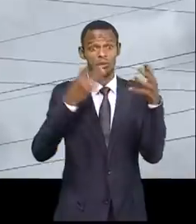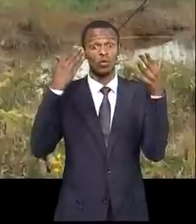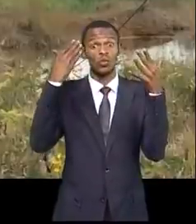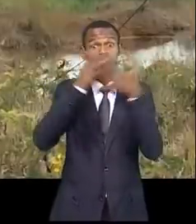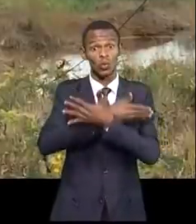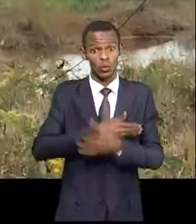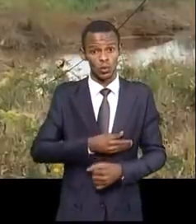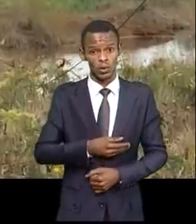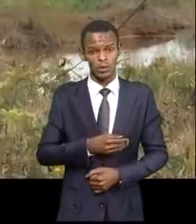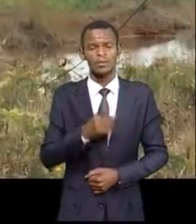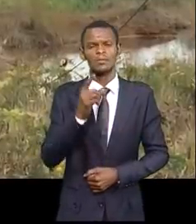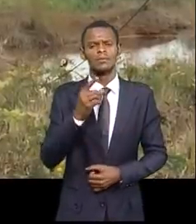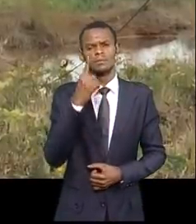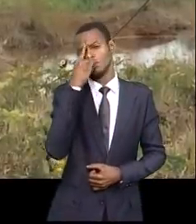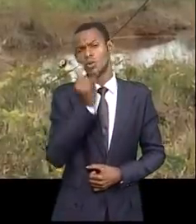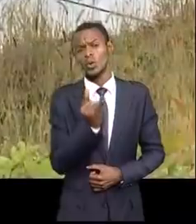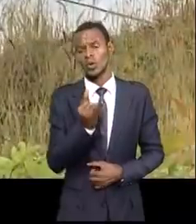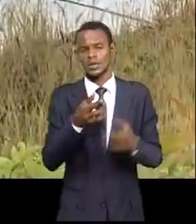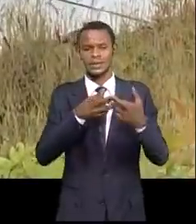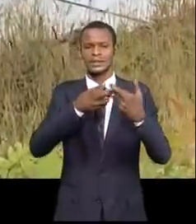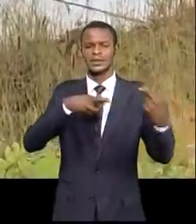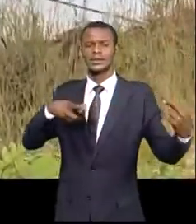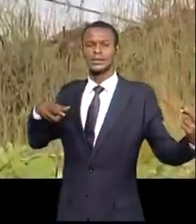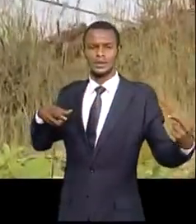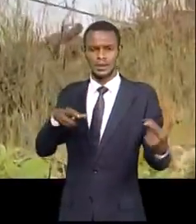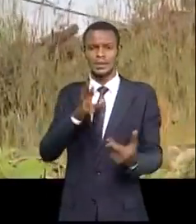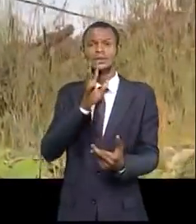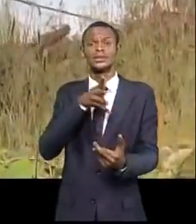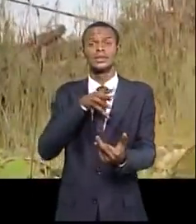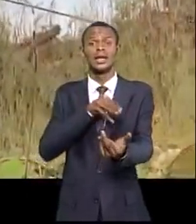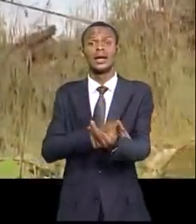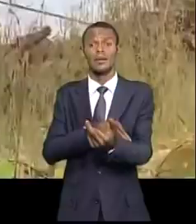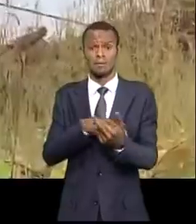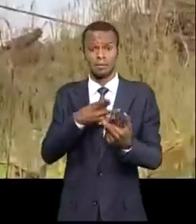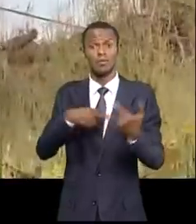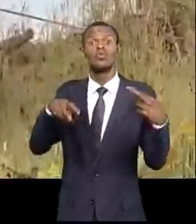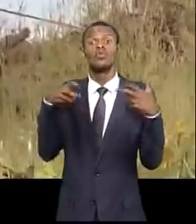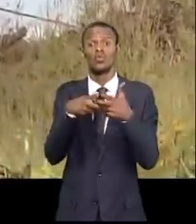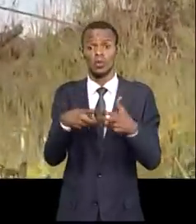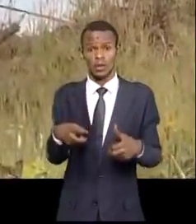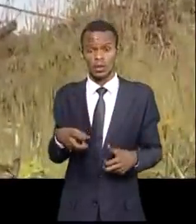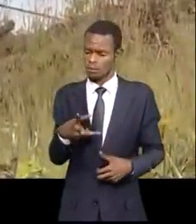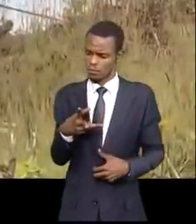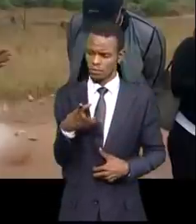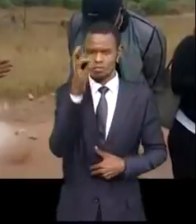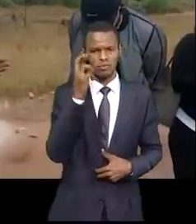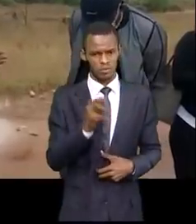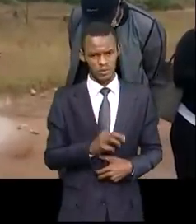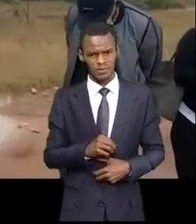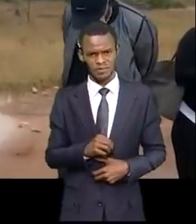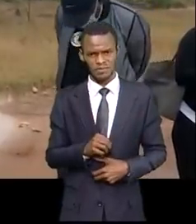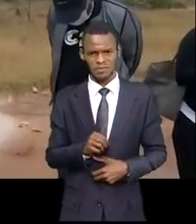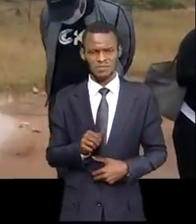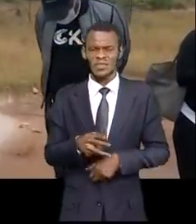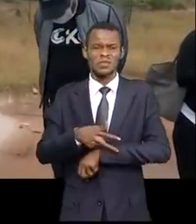m de conducteurs en cuivre de la société nationale d'électricité snel et sa honte encore été cannibalisés un désastre qui commence à